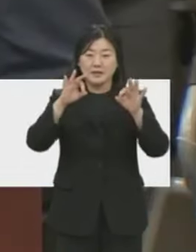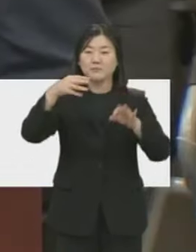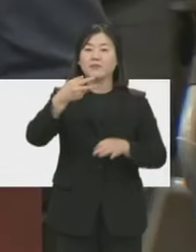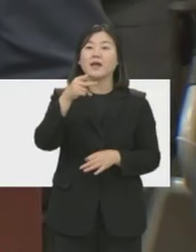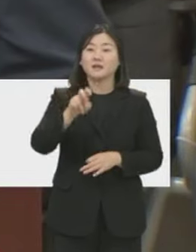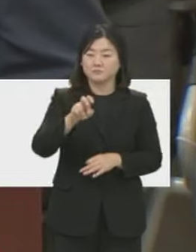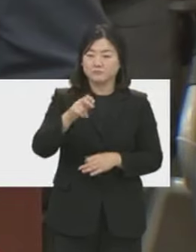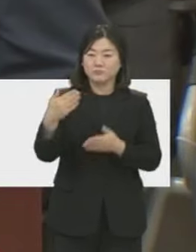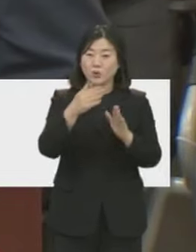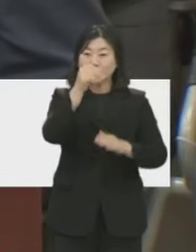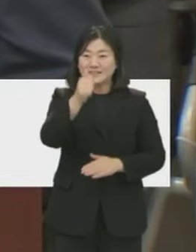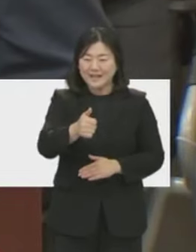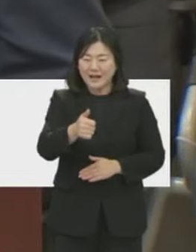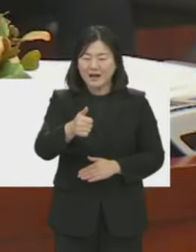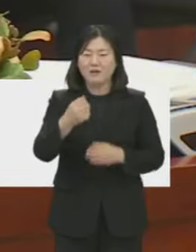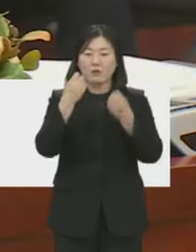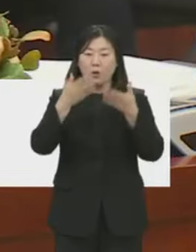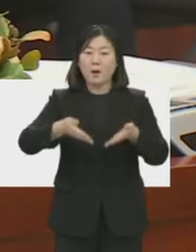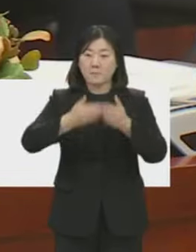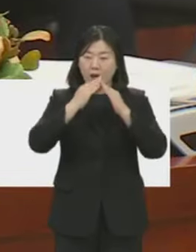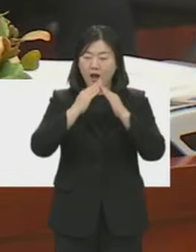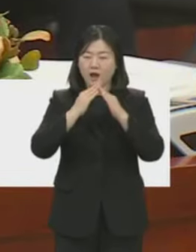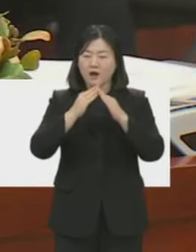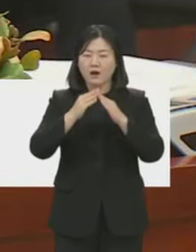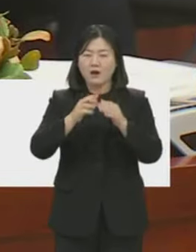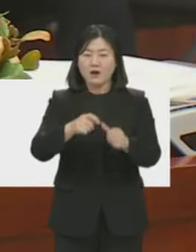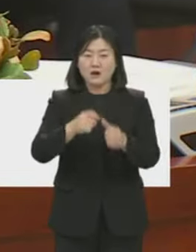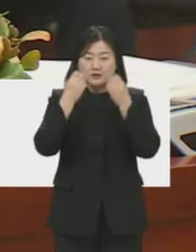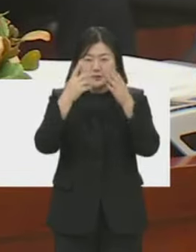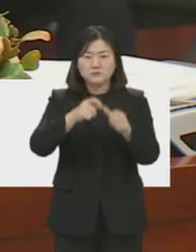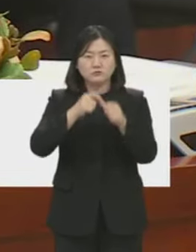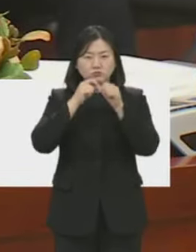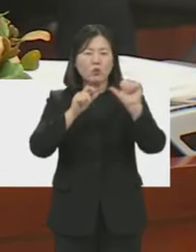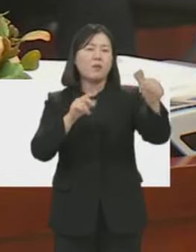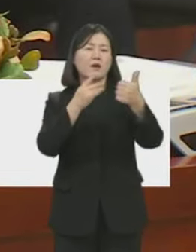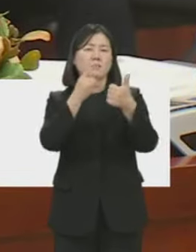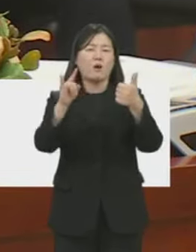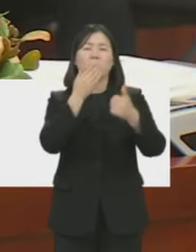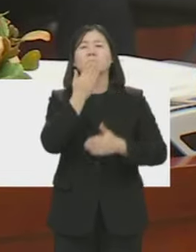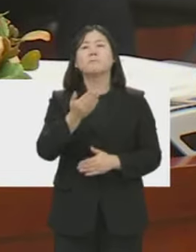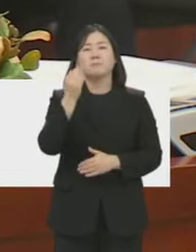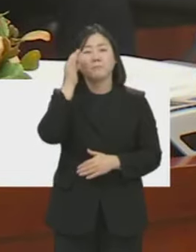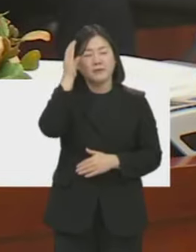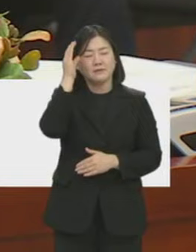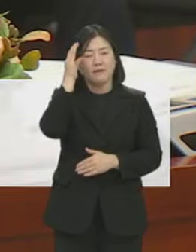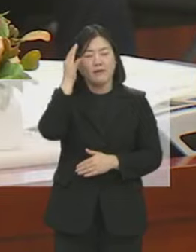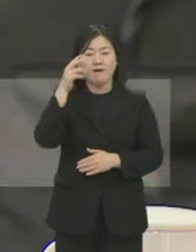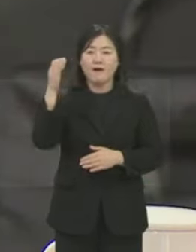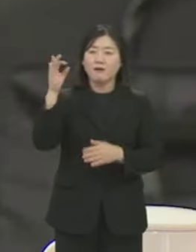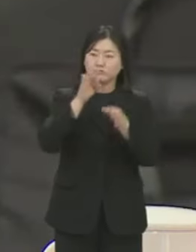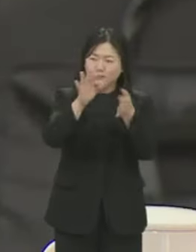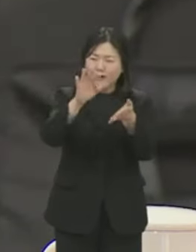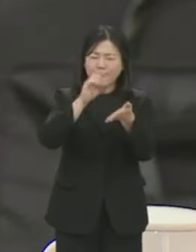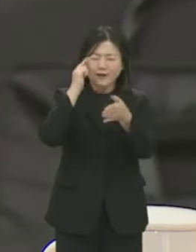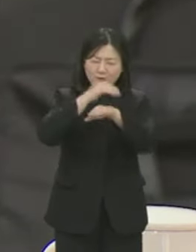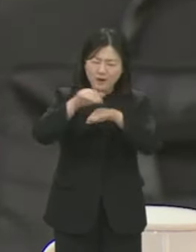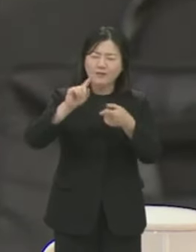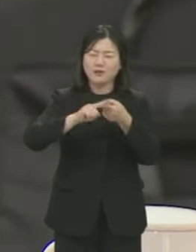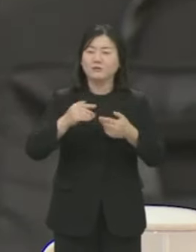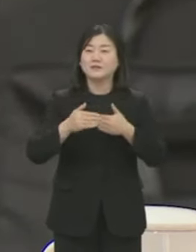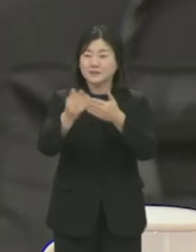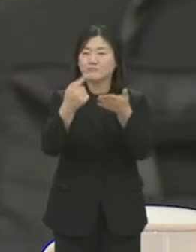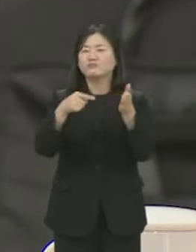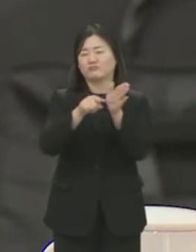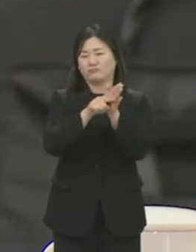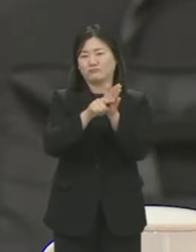충남지사는 이번 공장 설립에 따라 500명의 신규고용 창출이 기대된다며 대한전선의 투자가 계획대로 진행될